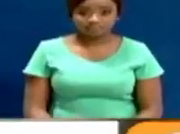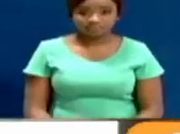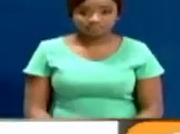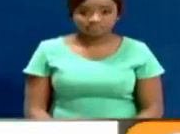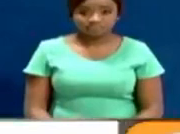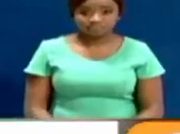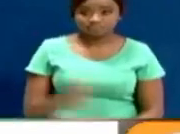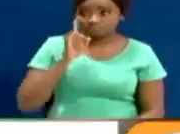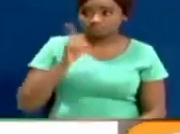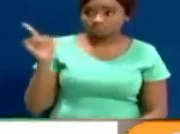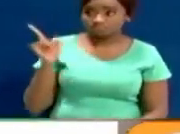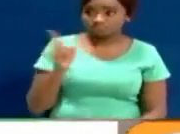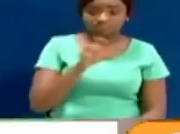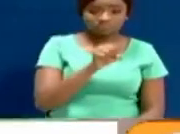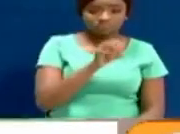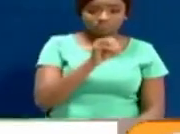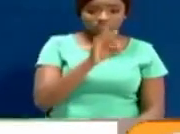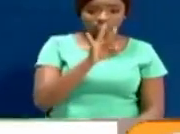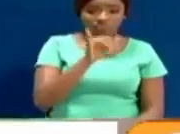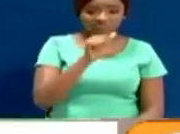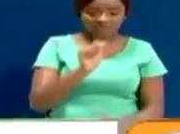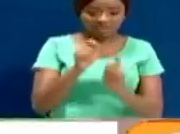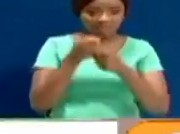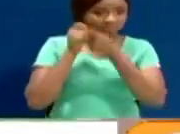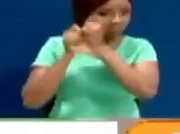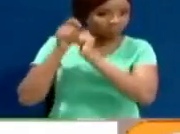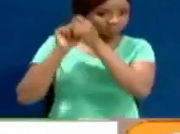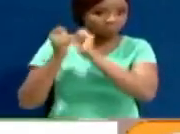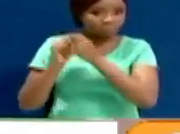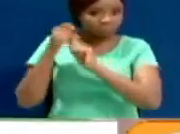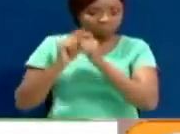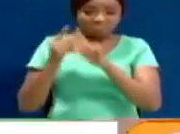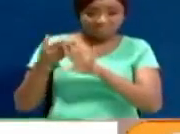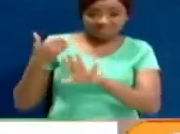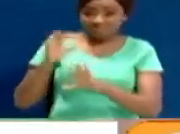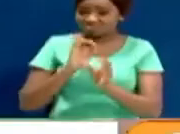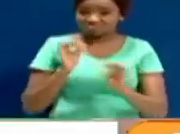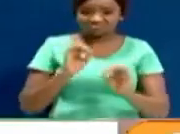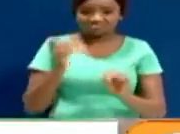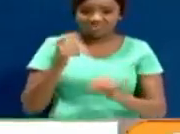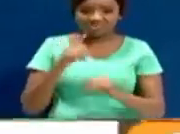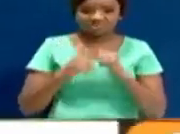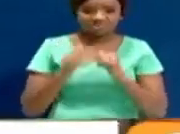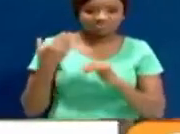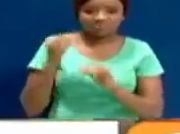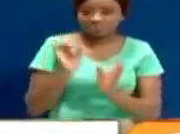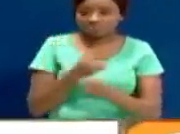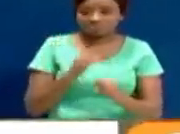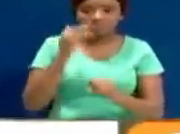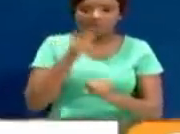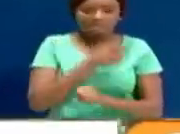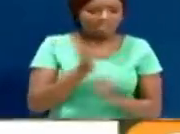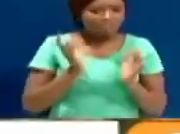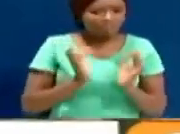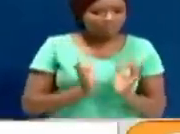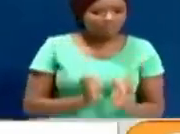Sofia Kemboi anaweza kusonga nywele kichwani mwa binti yake wa miaka 2, jambo ambalo hangeweza kufanya miezi 6 iliyopita kutokana na hali